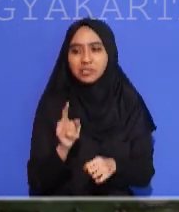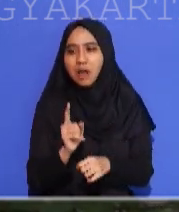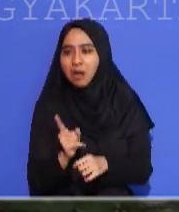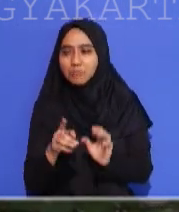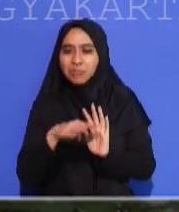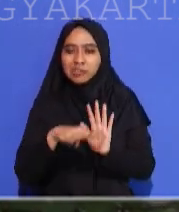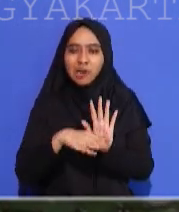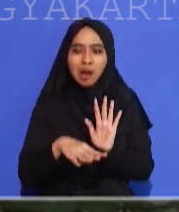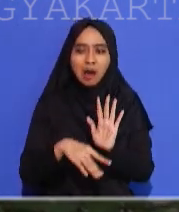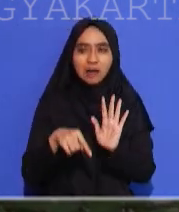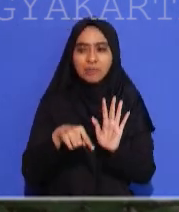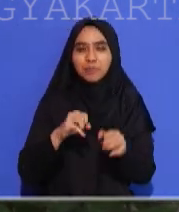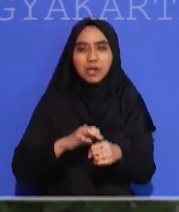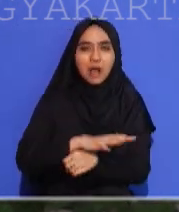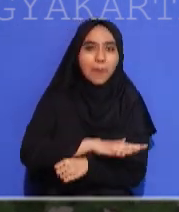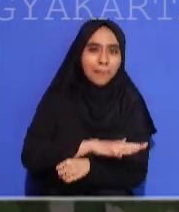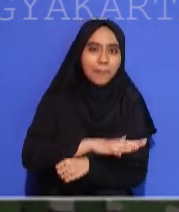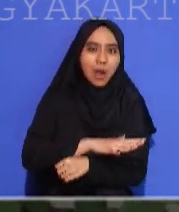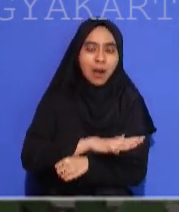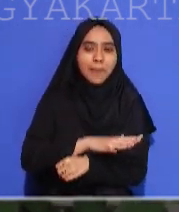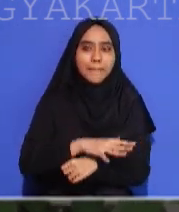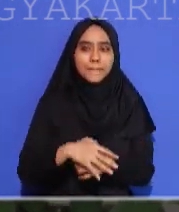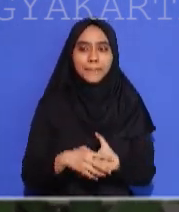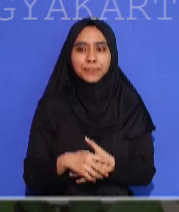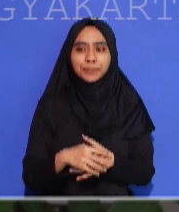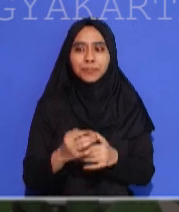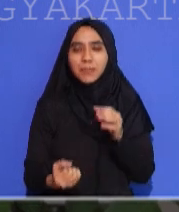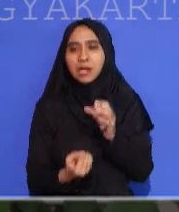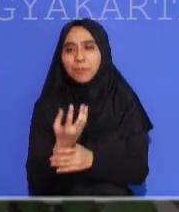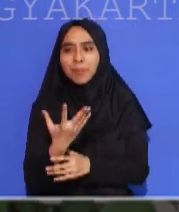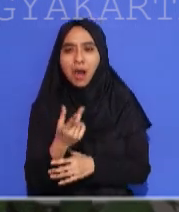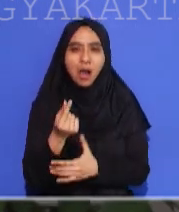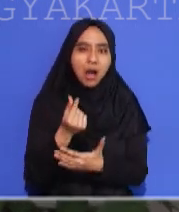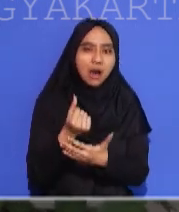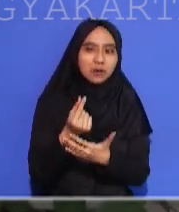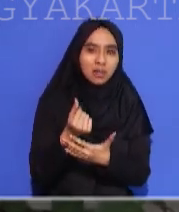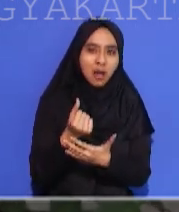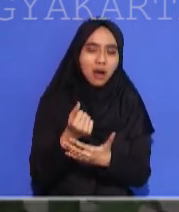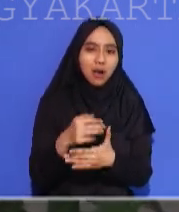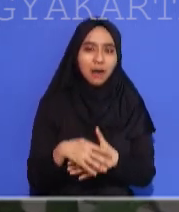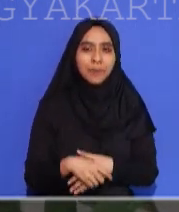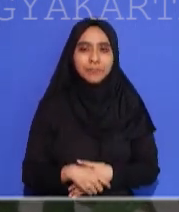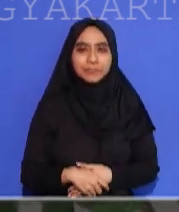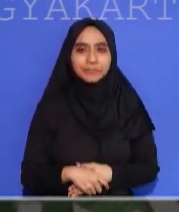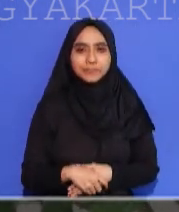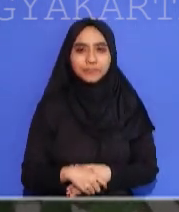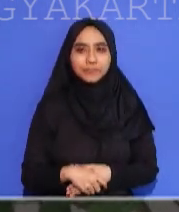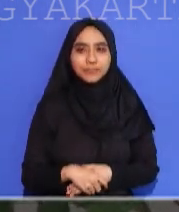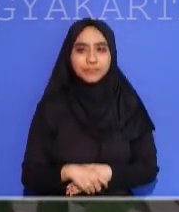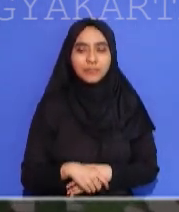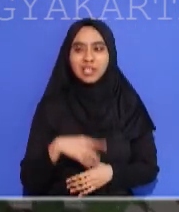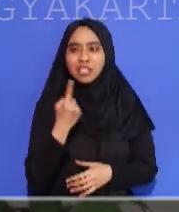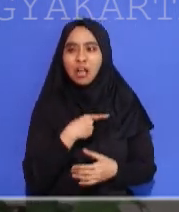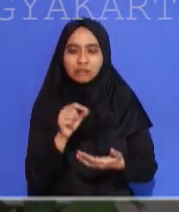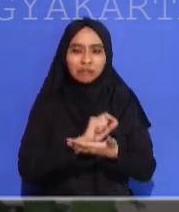pasti akan berdampak terhadap ee perkembangan harga-harga ataupun tarif yang akan kita catat